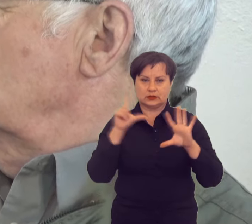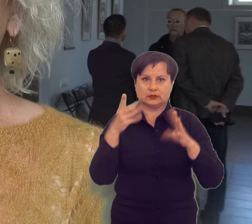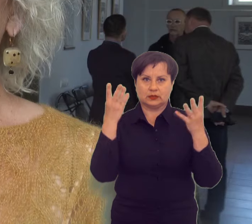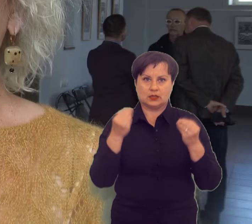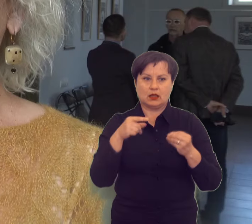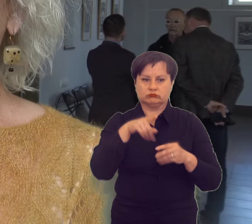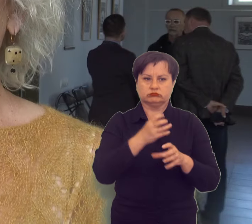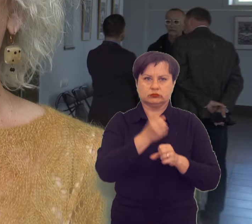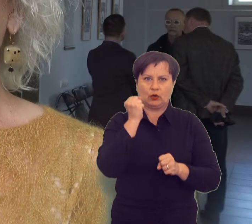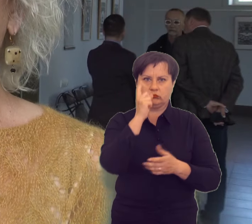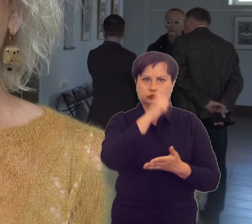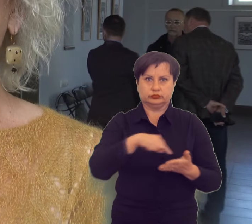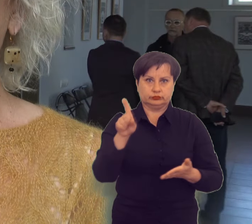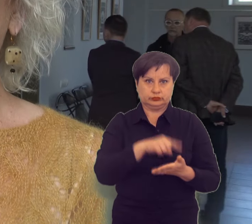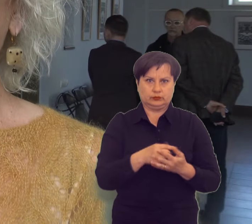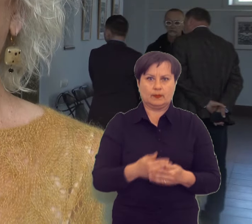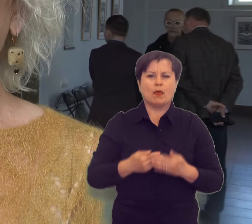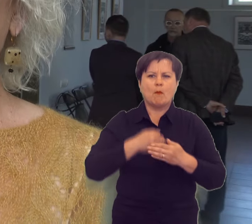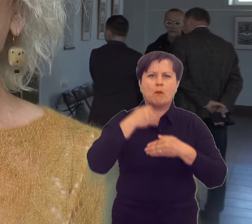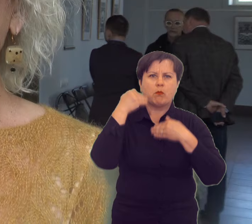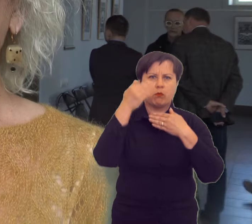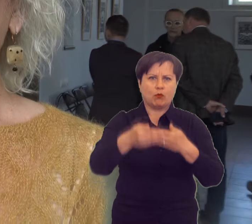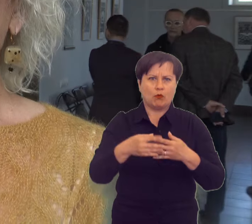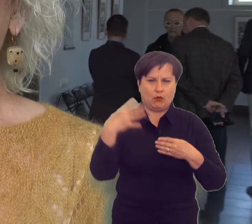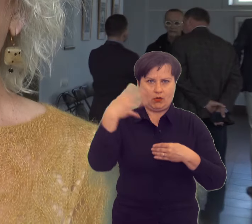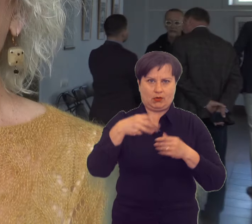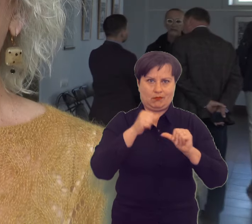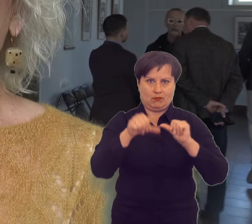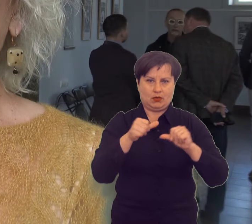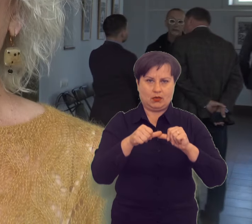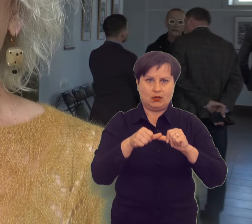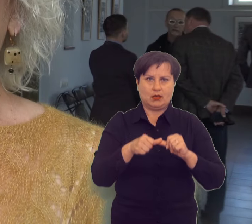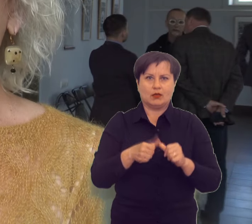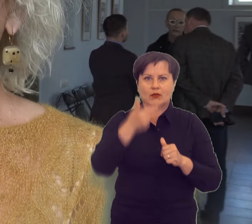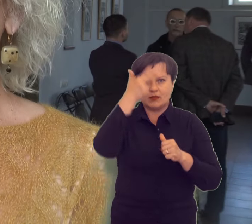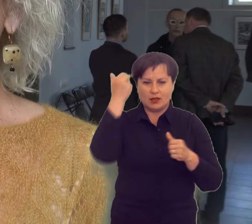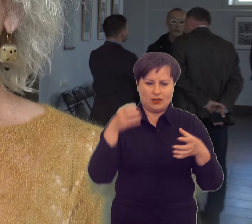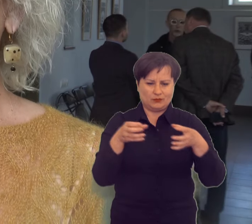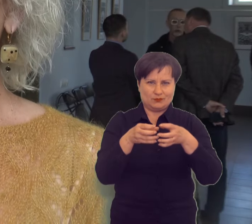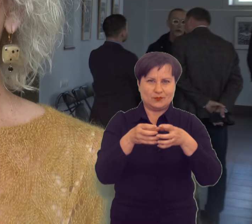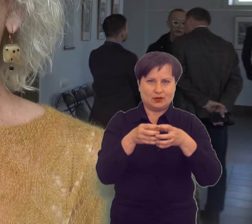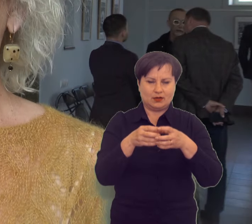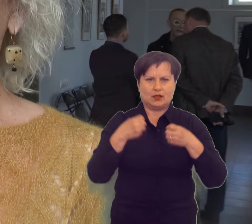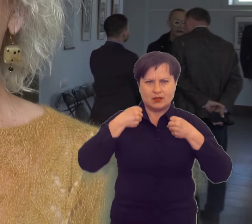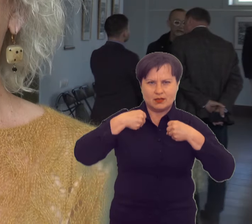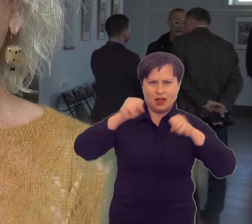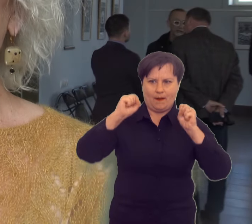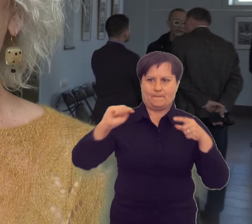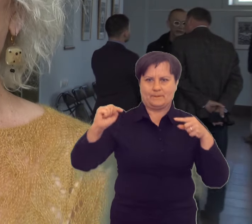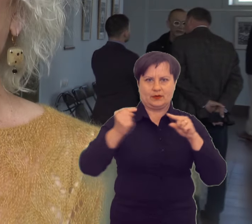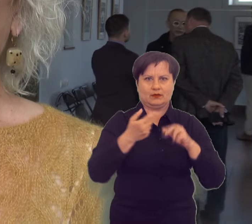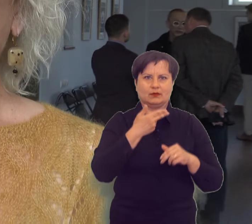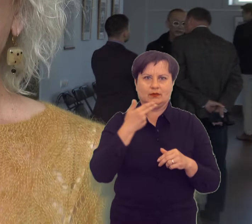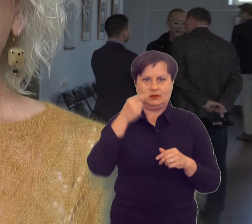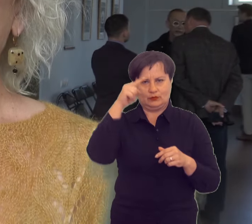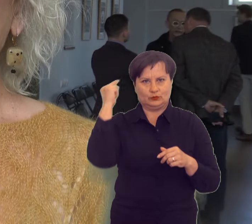šitas draudimas panaikintas. Taigi po 40 metų maža lietuvių tauta laimėjo prieš